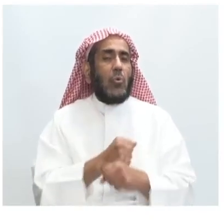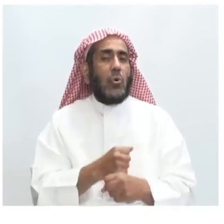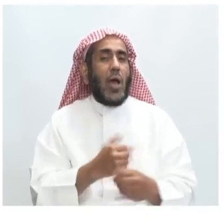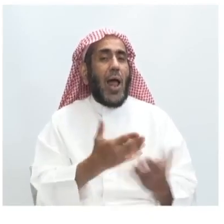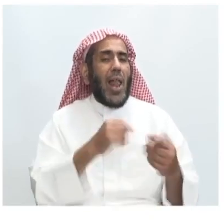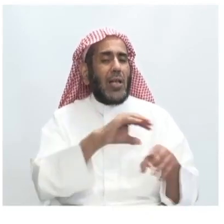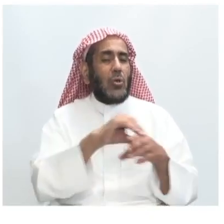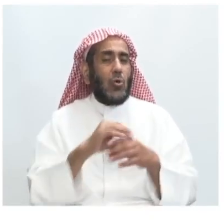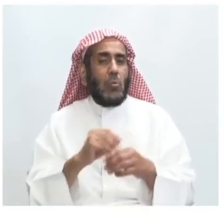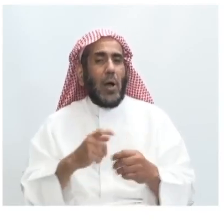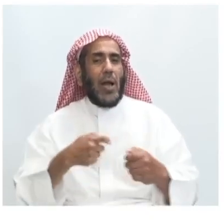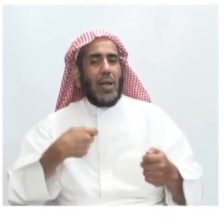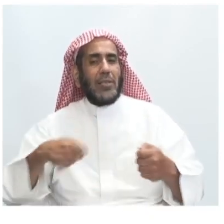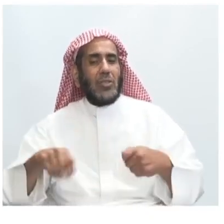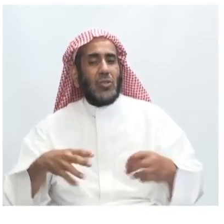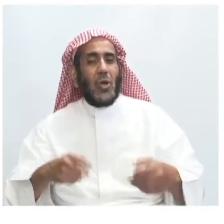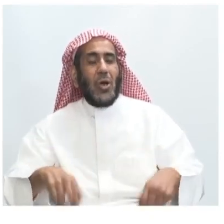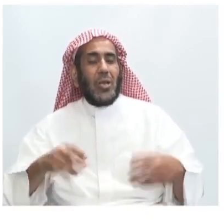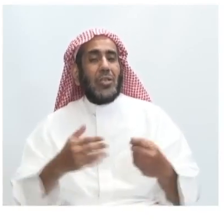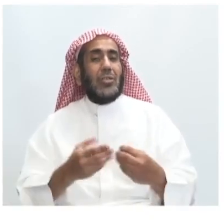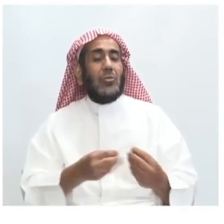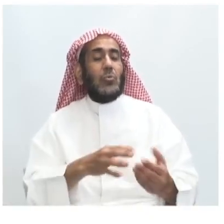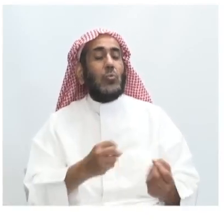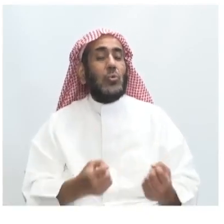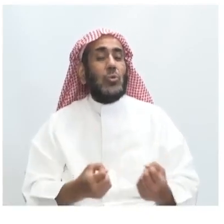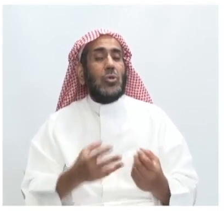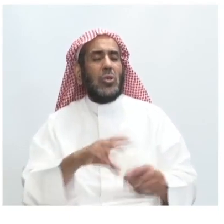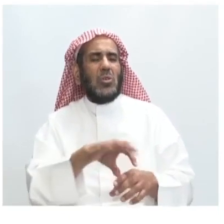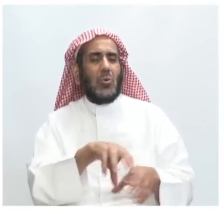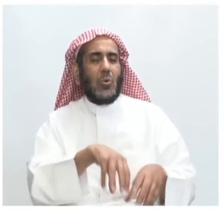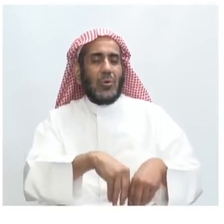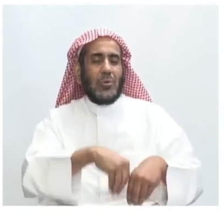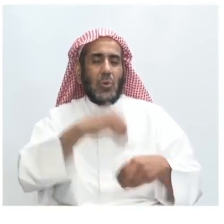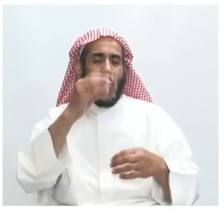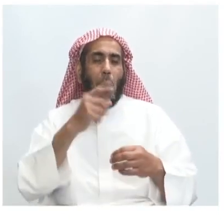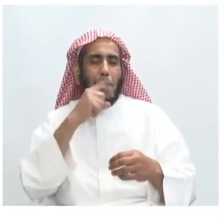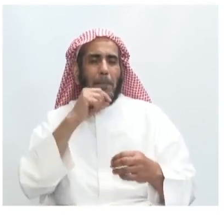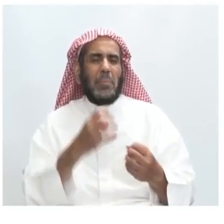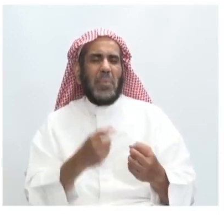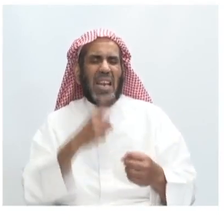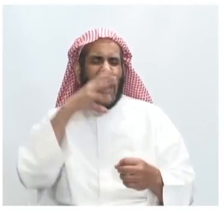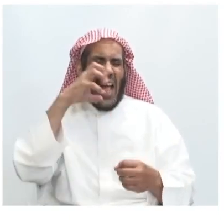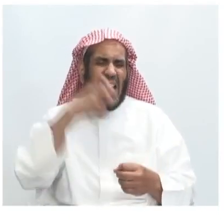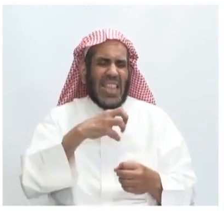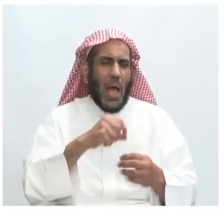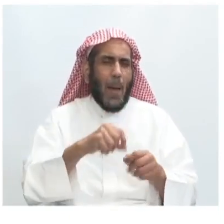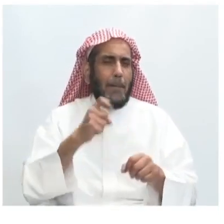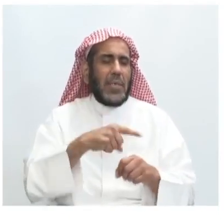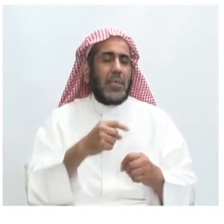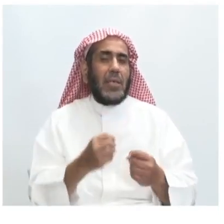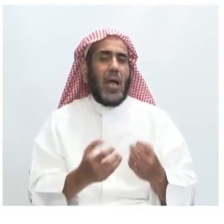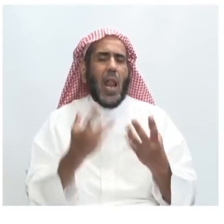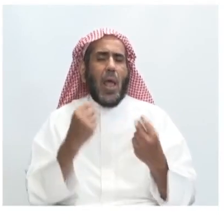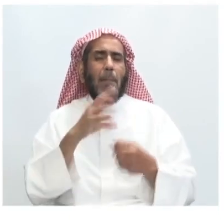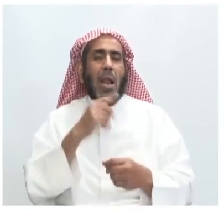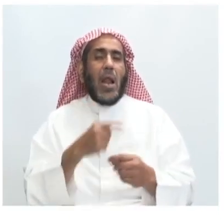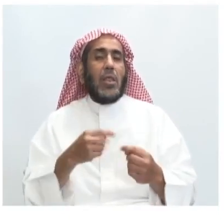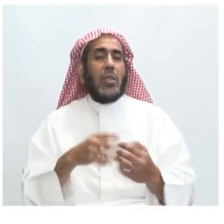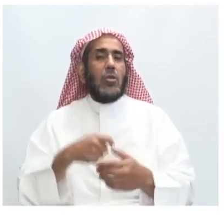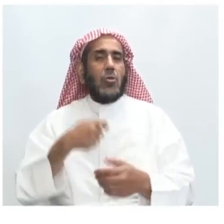ادلكم على تجاره تنجيكم من عذاب اليم وفيها شيء من التشويق من التشويق كما في قوله من ذا الذي